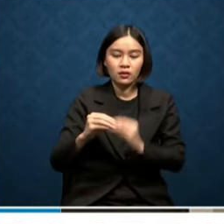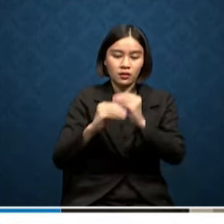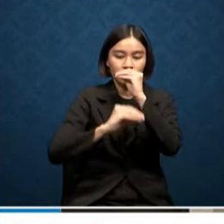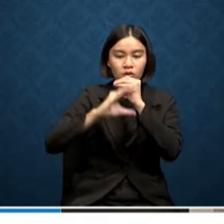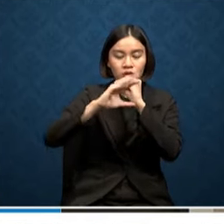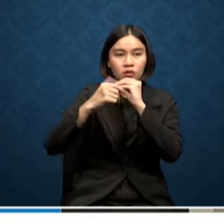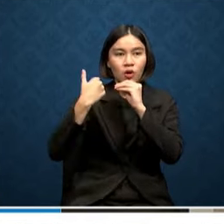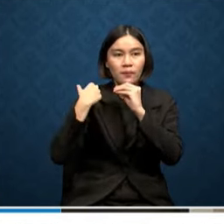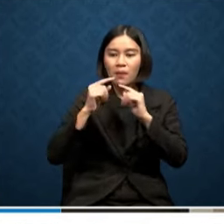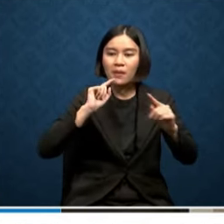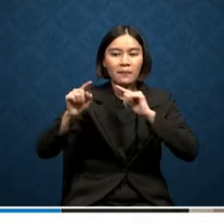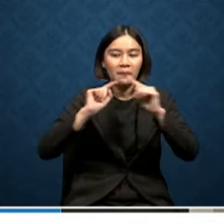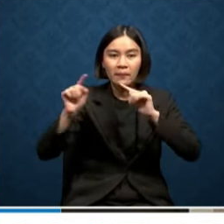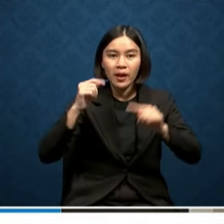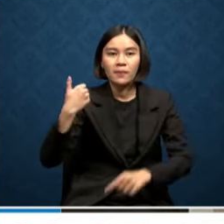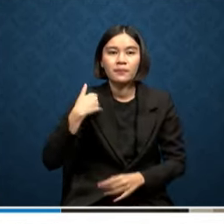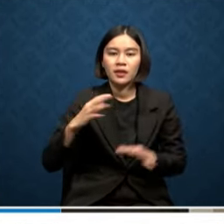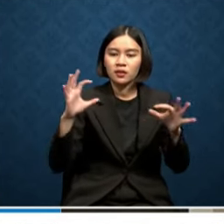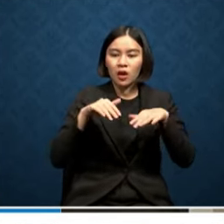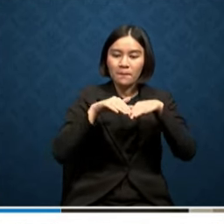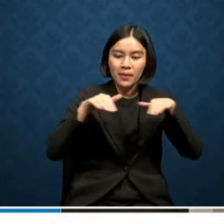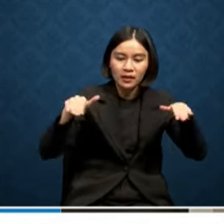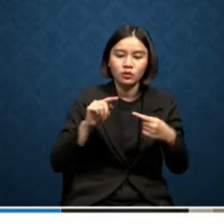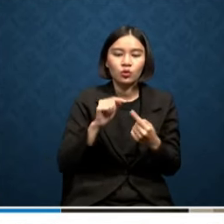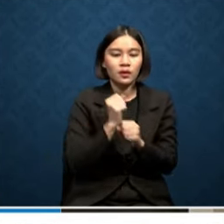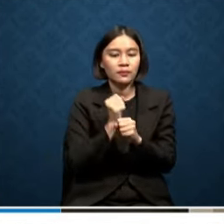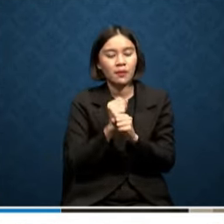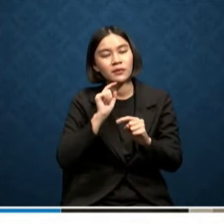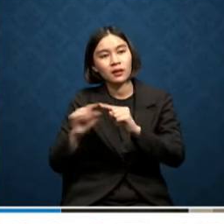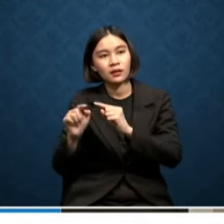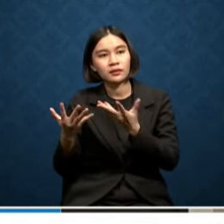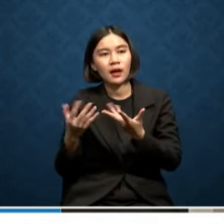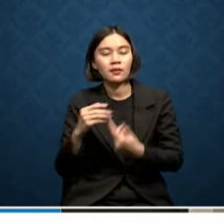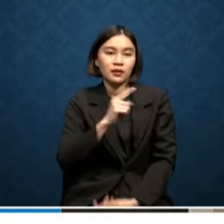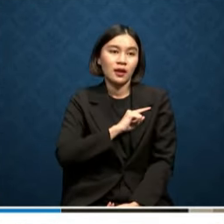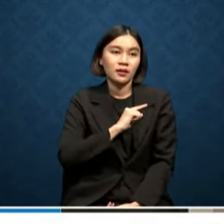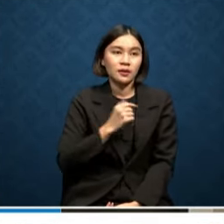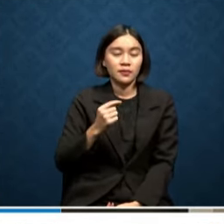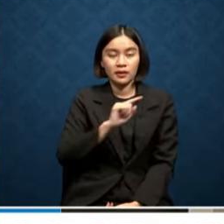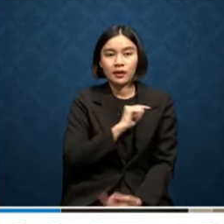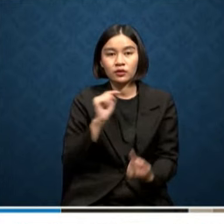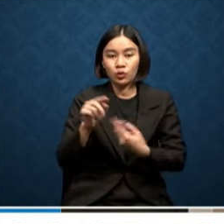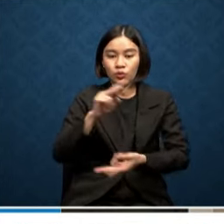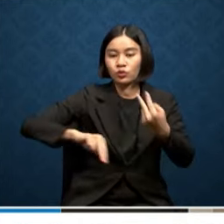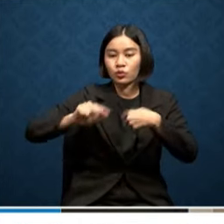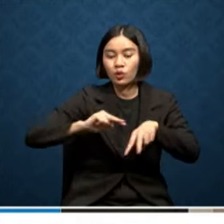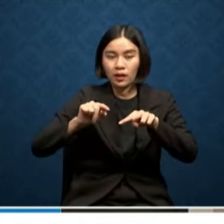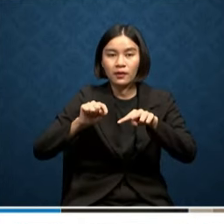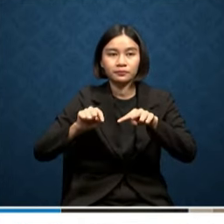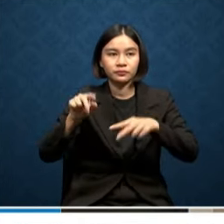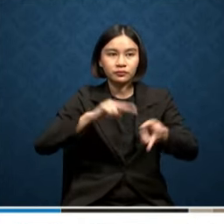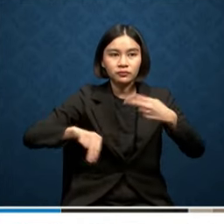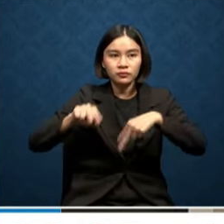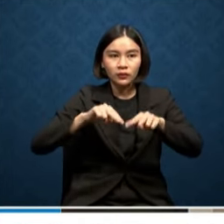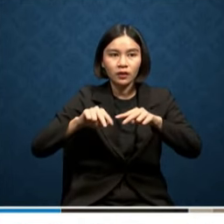เองเนี่ยถูกวิจารณ์อย่างมากนะคะถึงประสิทธิภาพในการทำงาน ในฐานะที่มีหน้าที่ในการกำกับดูแลแล้วก็